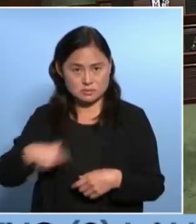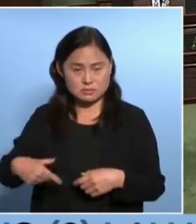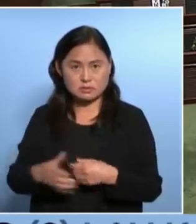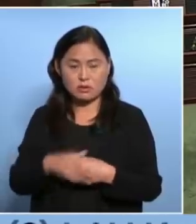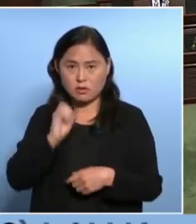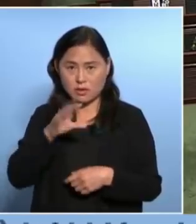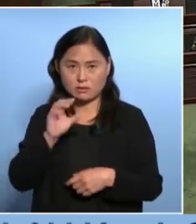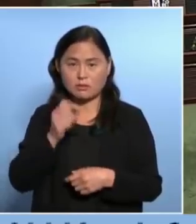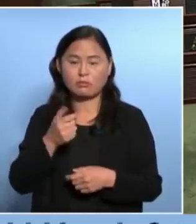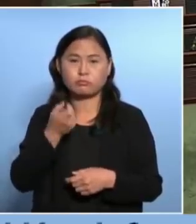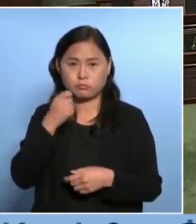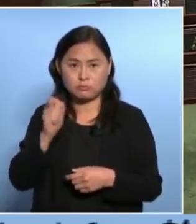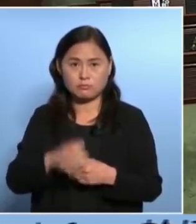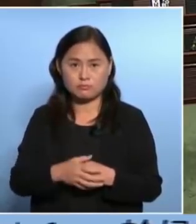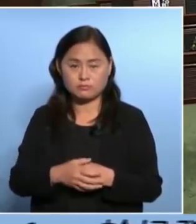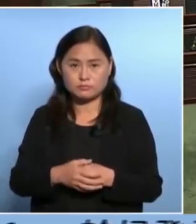就